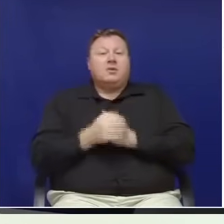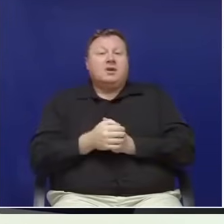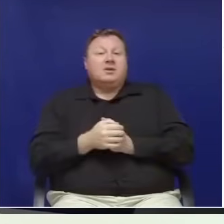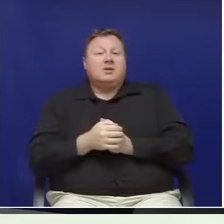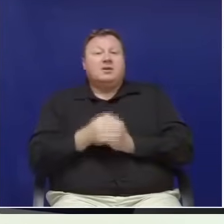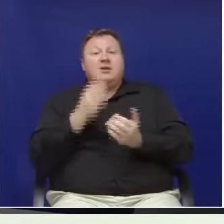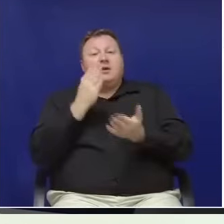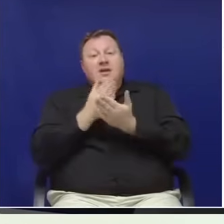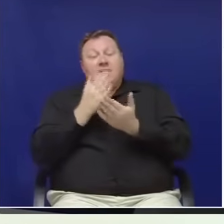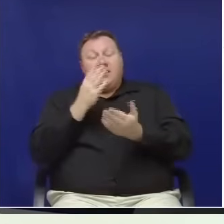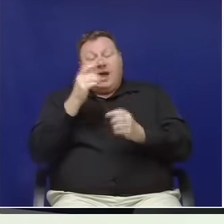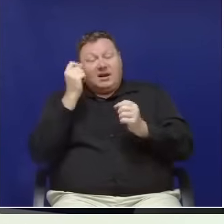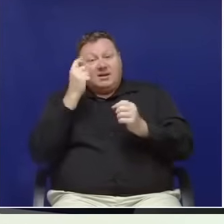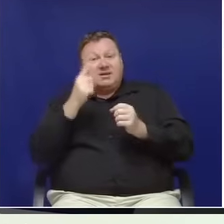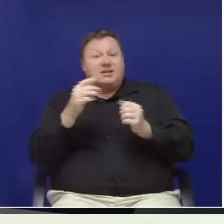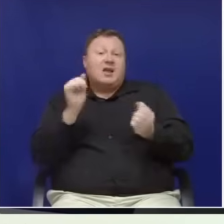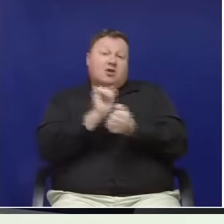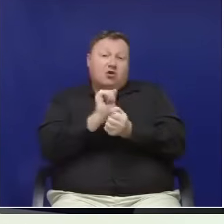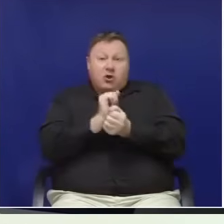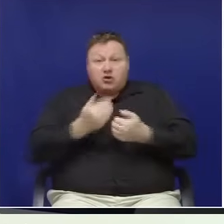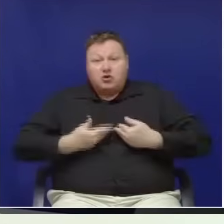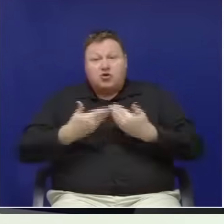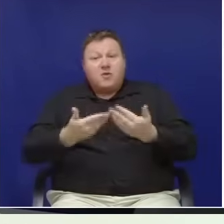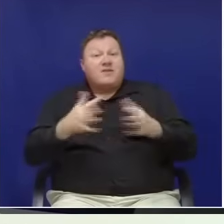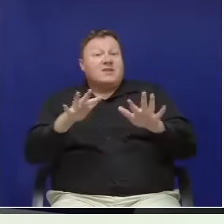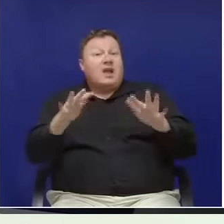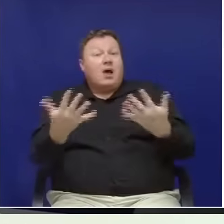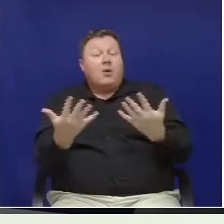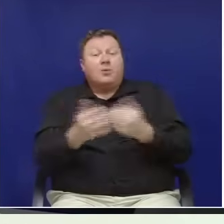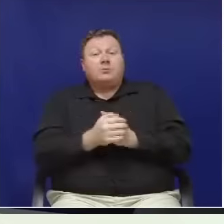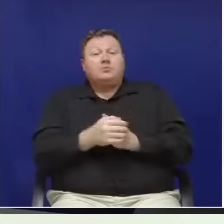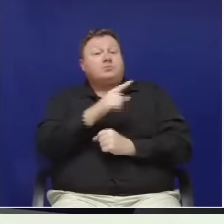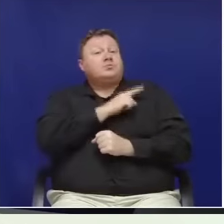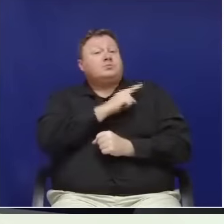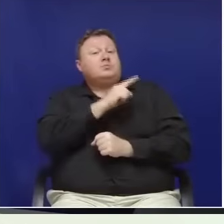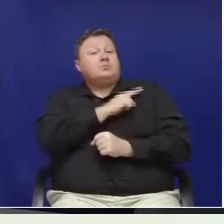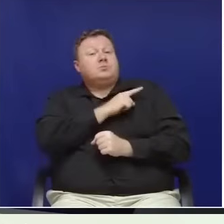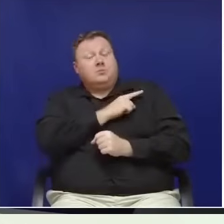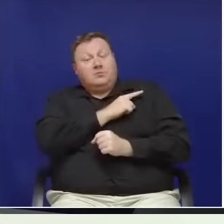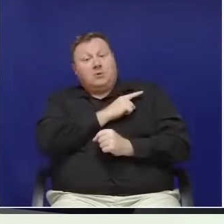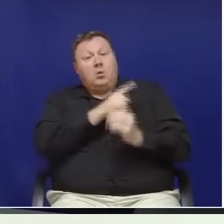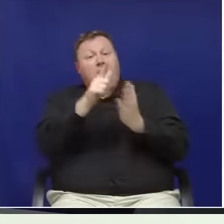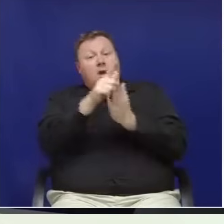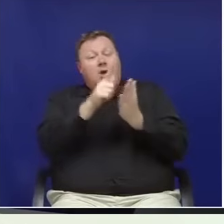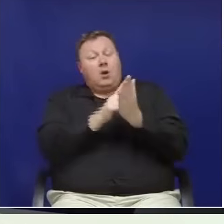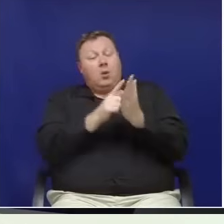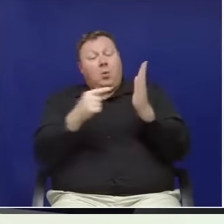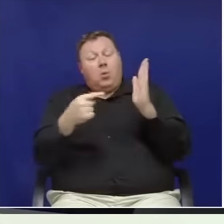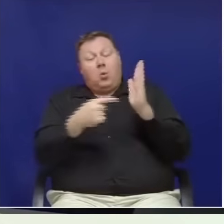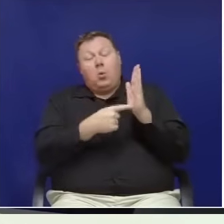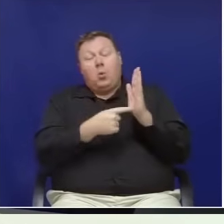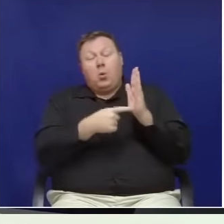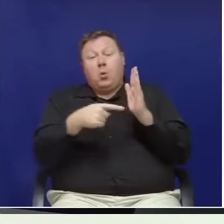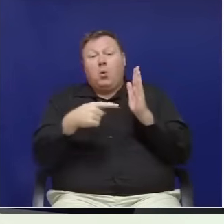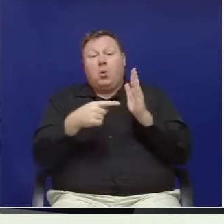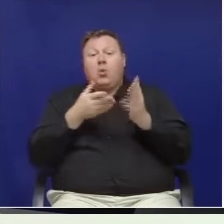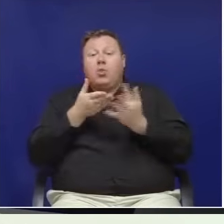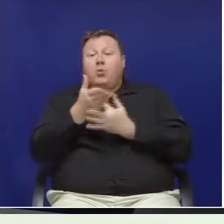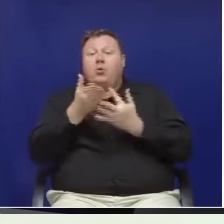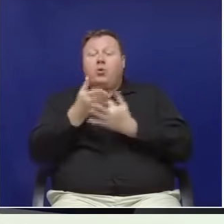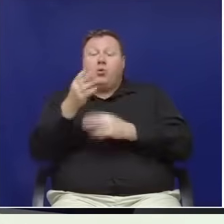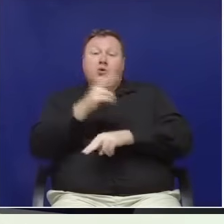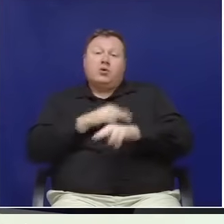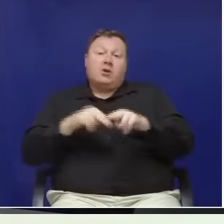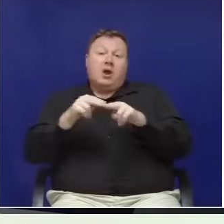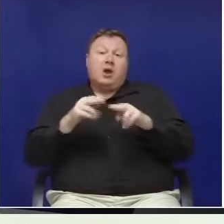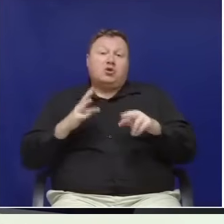die wet verwys net na 3 persone, die minister, die nasionale kommissaris en die hoofde van tronke.